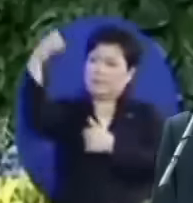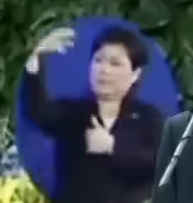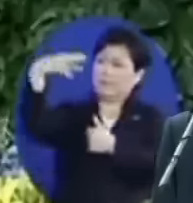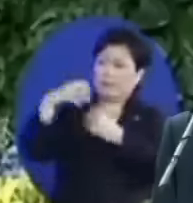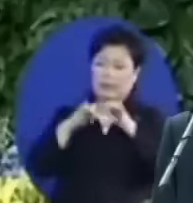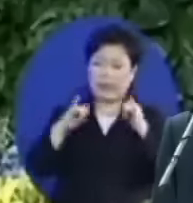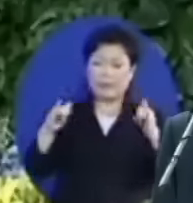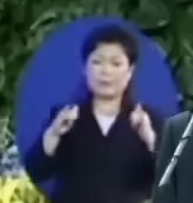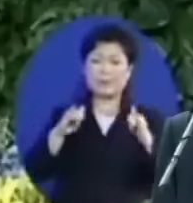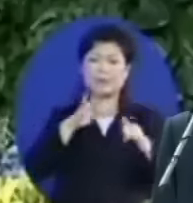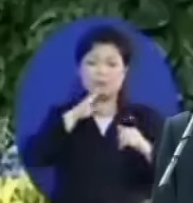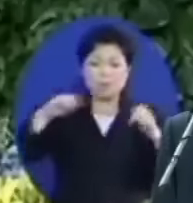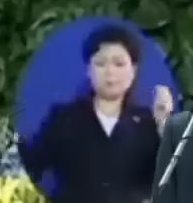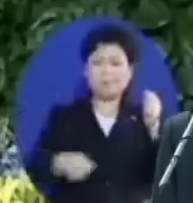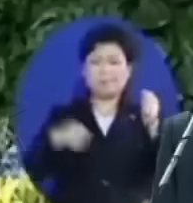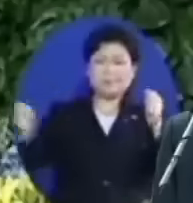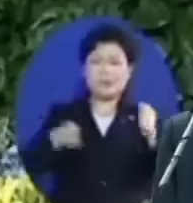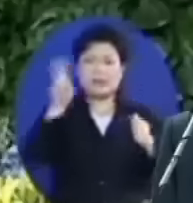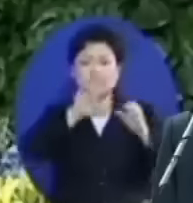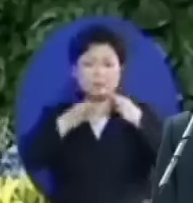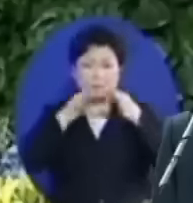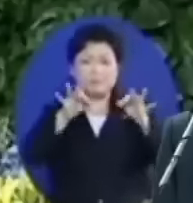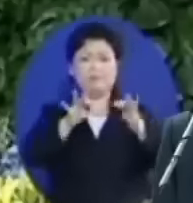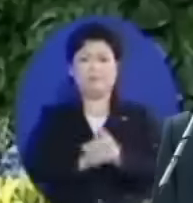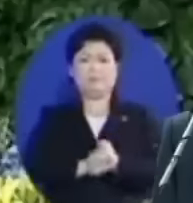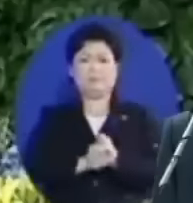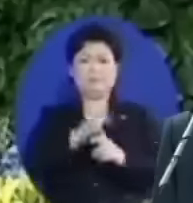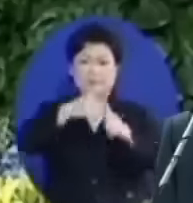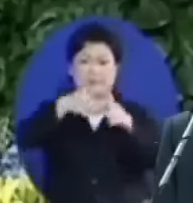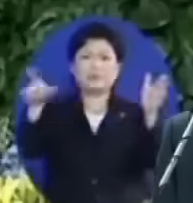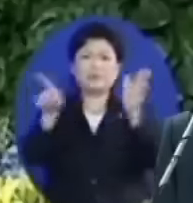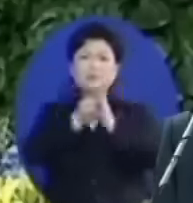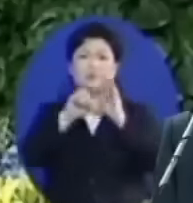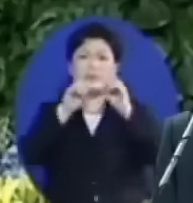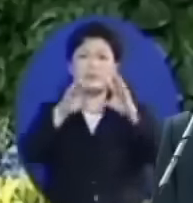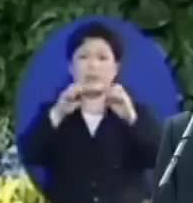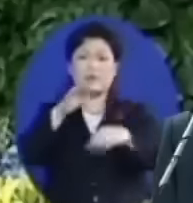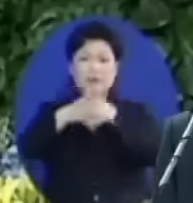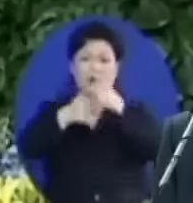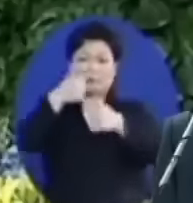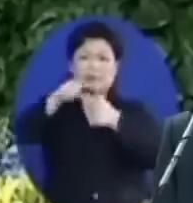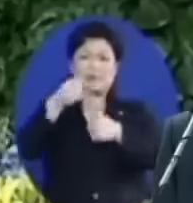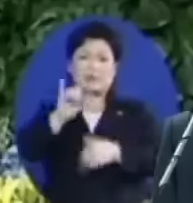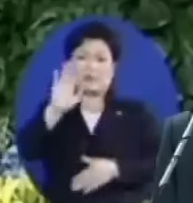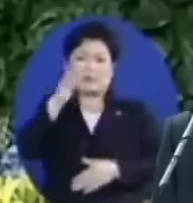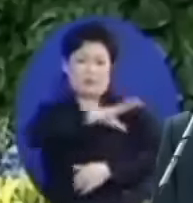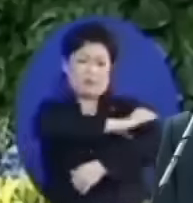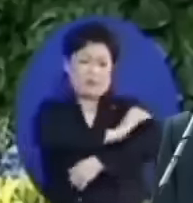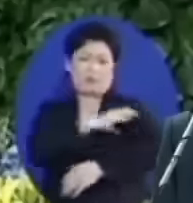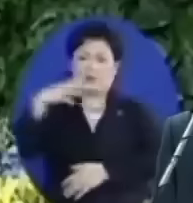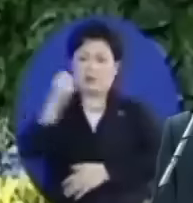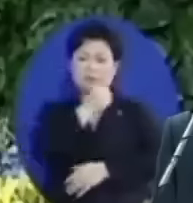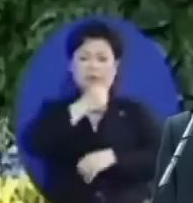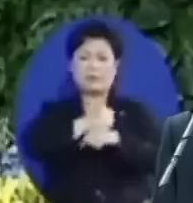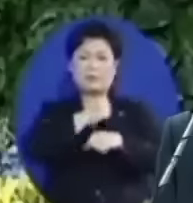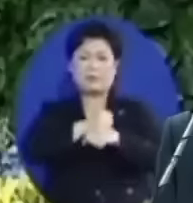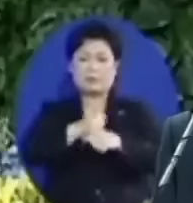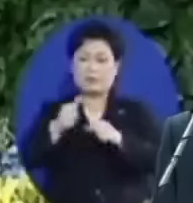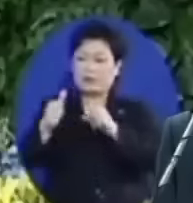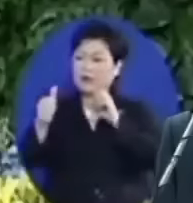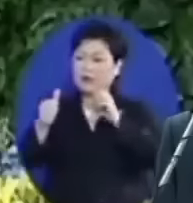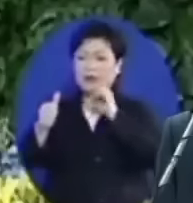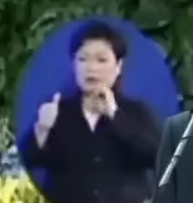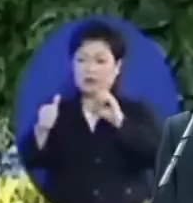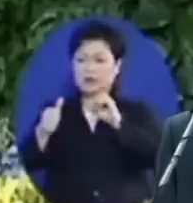사람들이 북을 치며 찬송가를 부르면서 예수를 믿으세요 하나님의 자녀가 되는 권세를 얻습니다 하며 그에게 전도지를